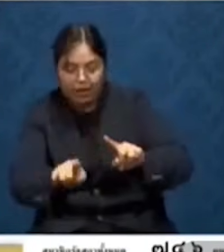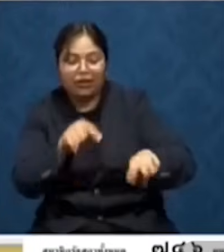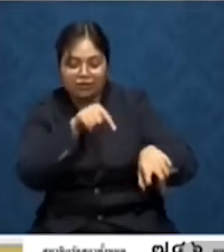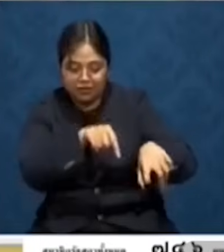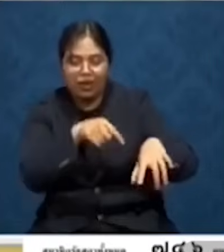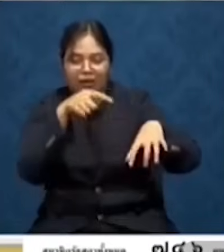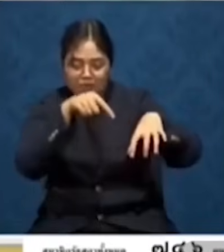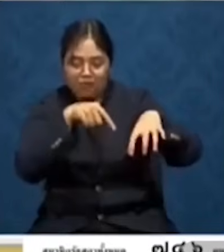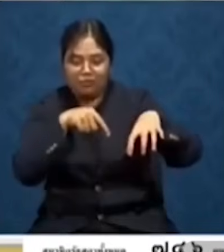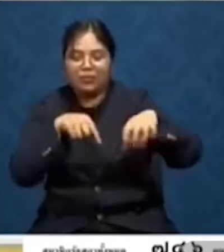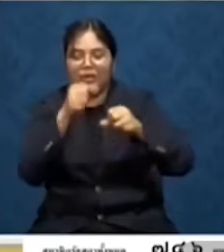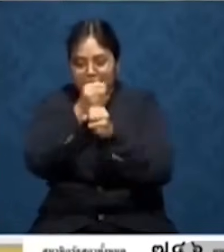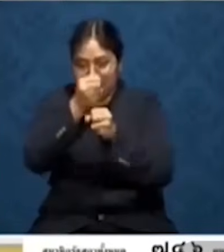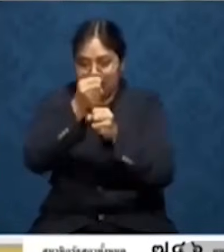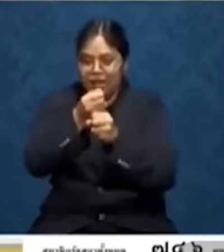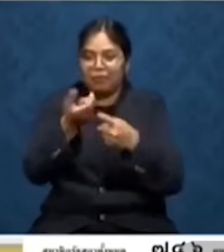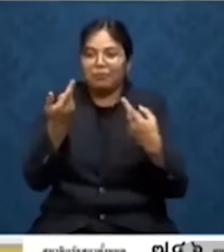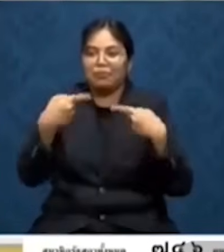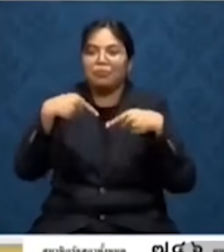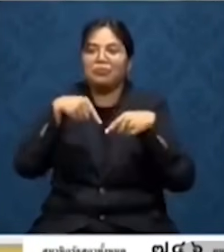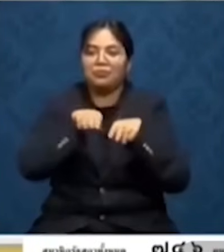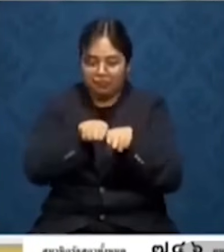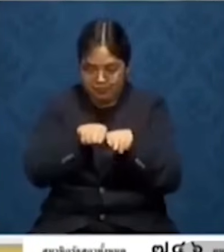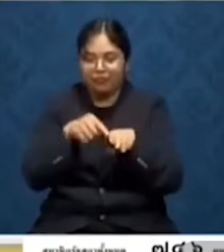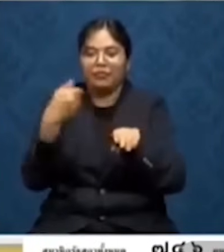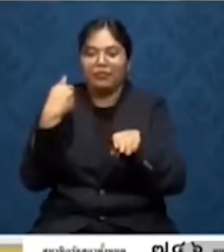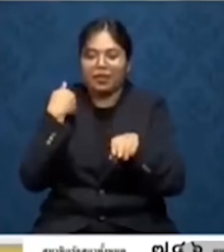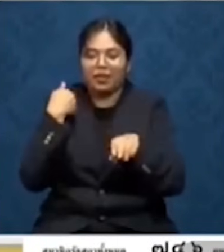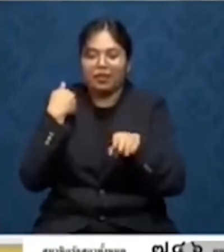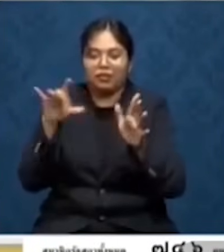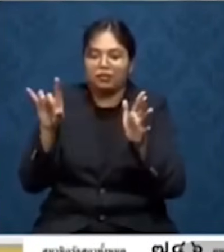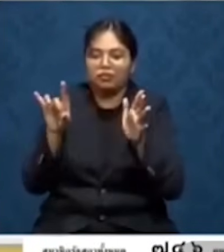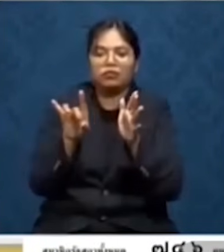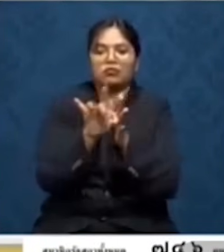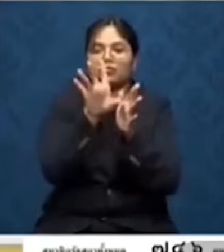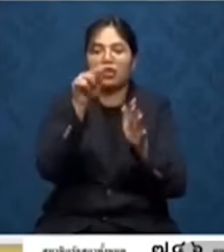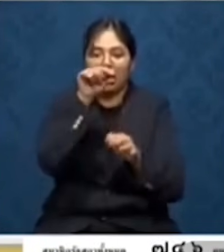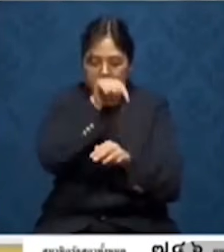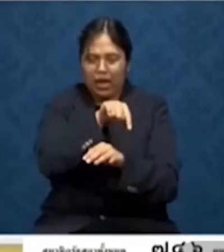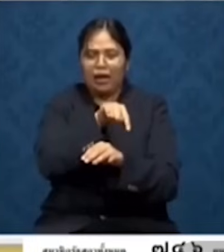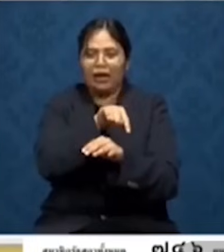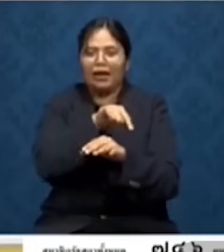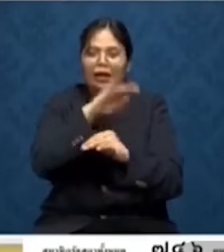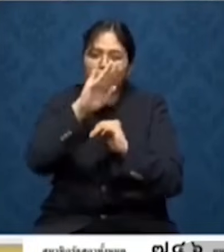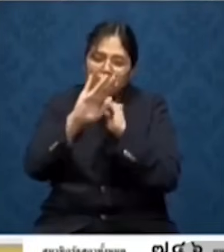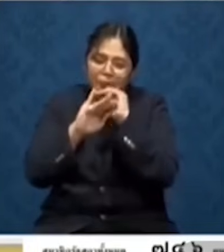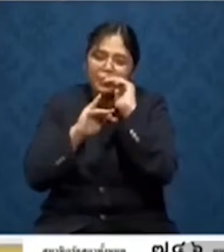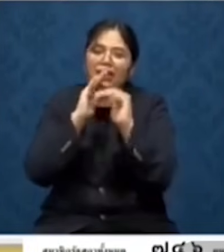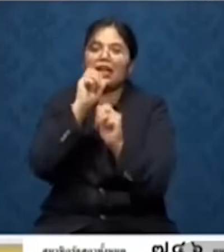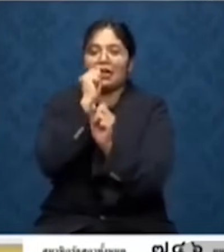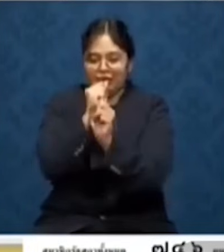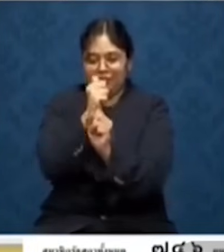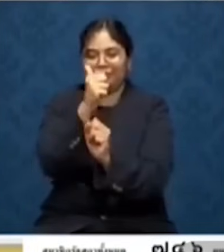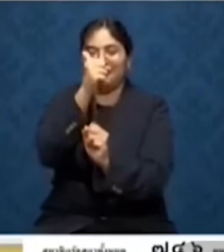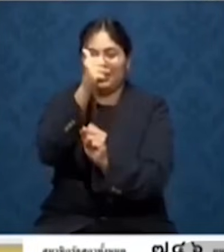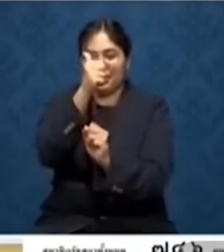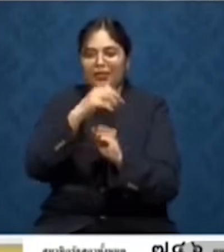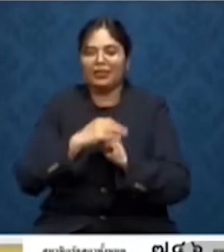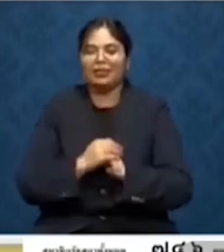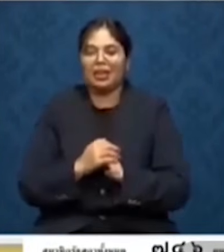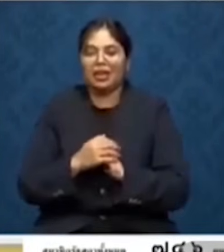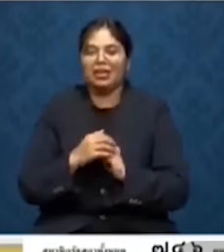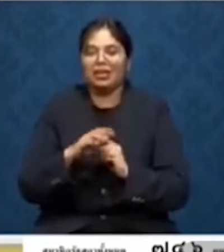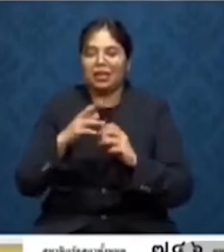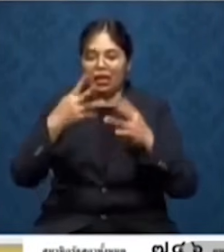ำปฏิบัติธรรมแนวนี้ในที่สุดเราสามารถที่จะคลี่คลายปัญหาได้ถ้าท่านนายกตั้งใจทำนะครับผมก็ถือโอก